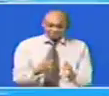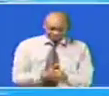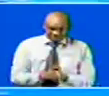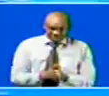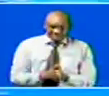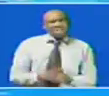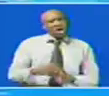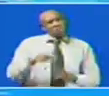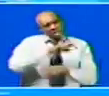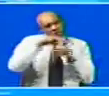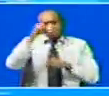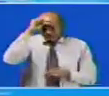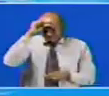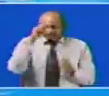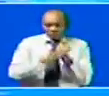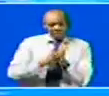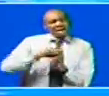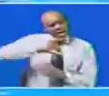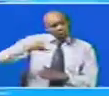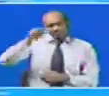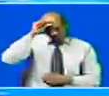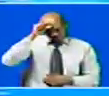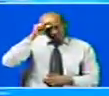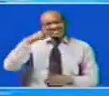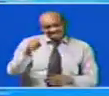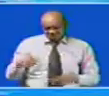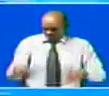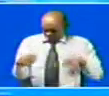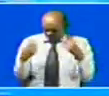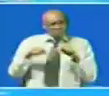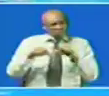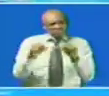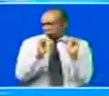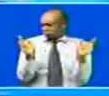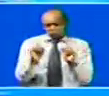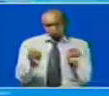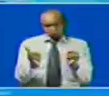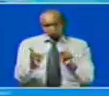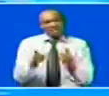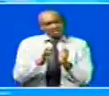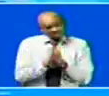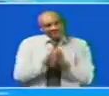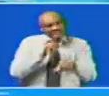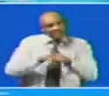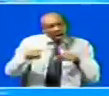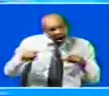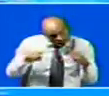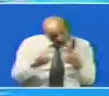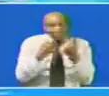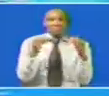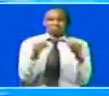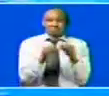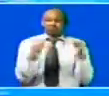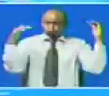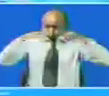Serikali kuu na zile za kaunti zimekubali kuzika tofauti zao na malumbano waliokuwa nayo katika kipindi cha kwanza cha kongamano la